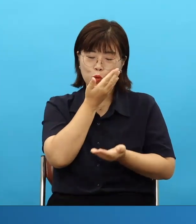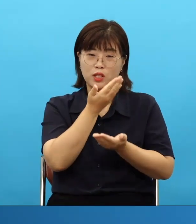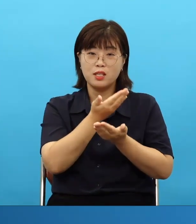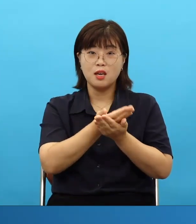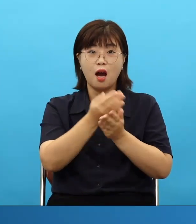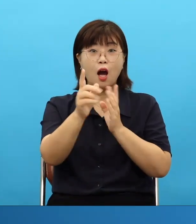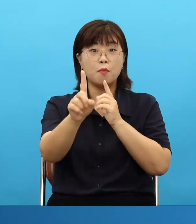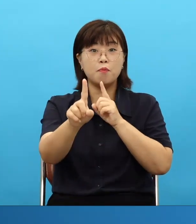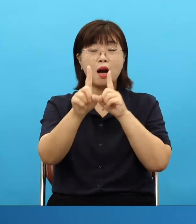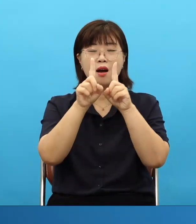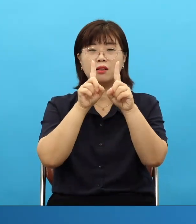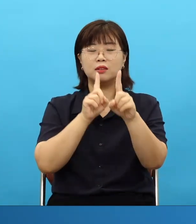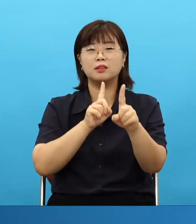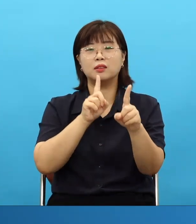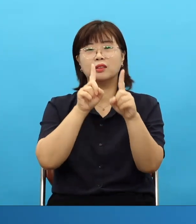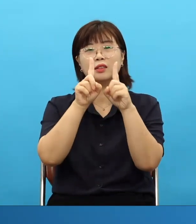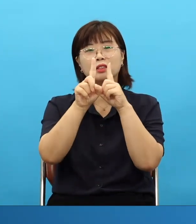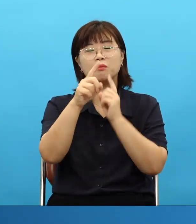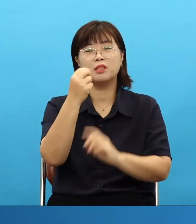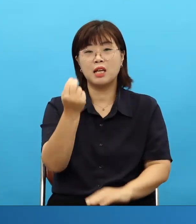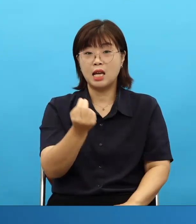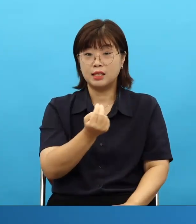아름답고 귀한 말씀